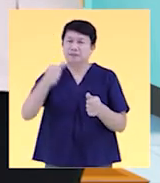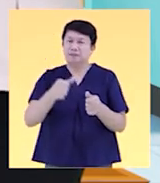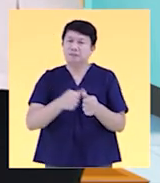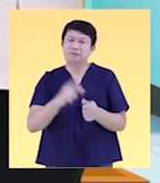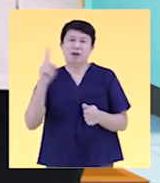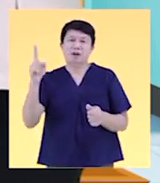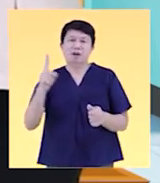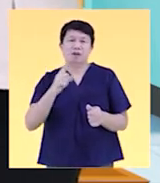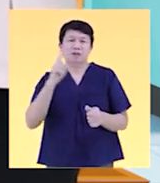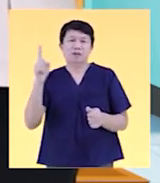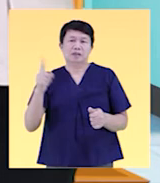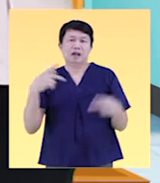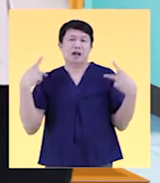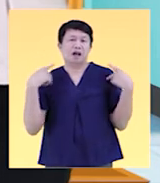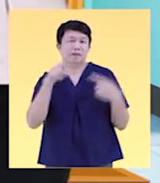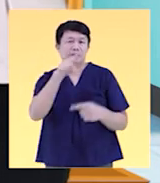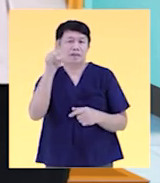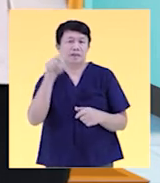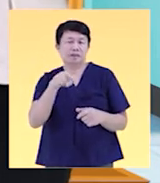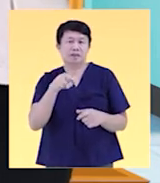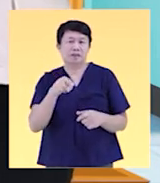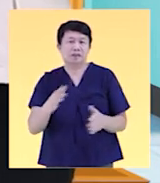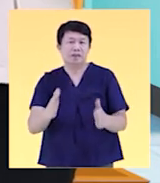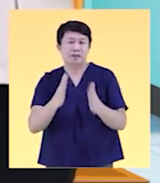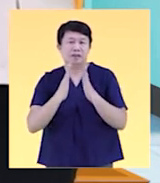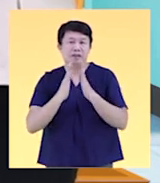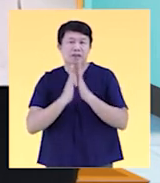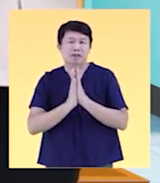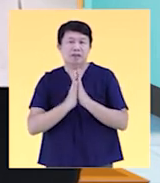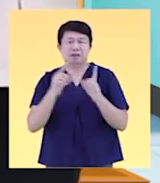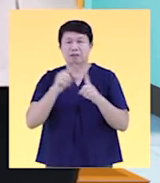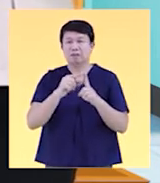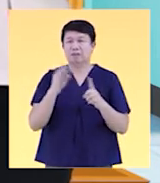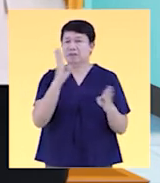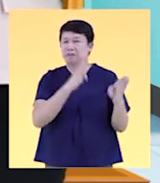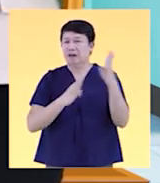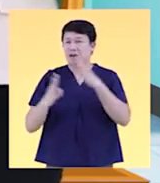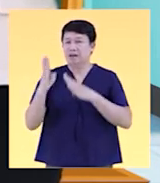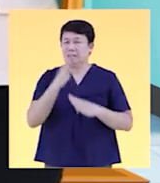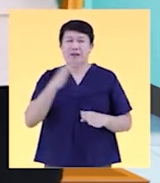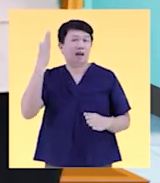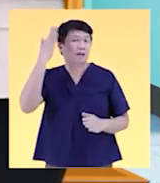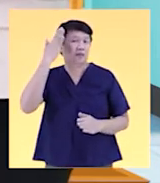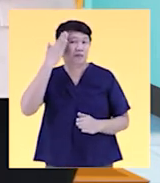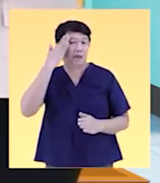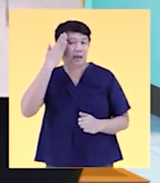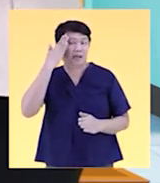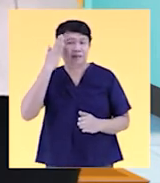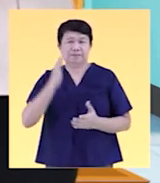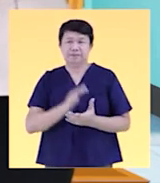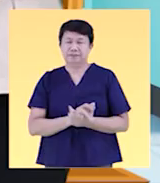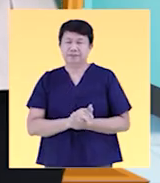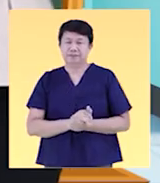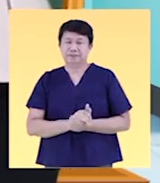tandaan, laging may question mark ang asked sa word problem. Alam nyo ba?